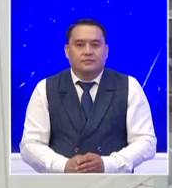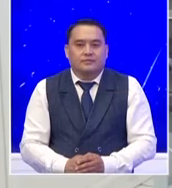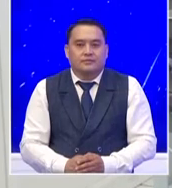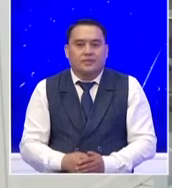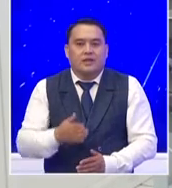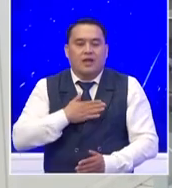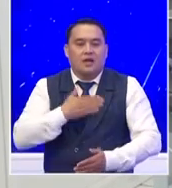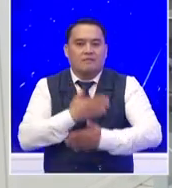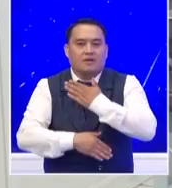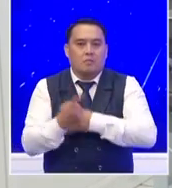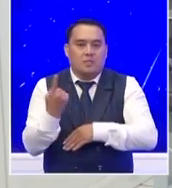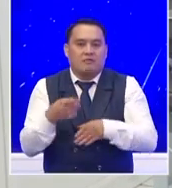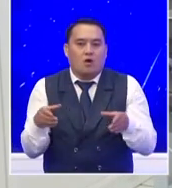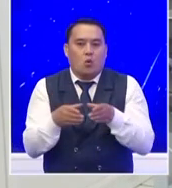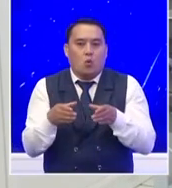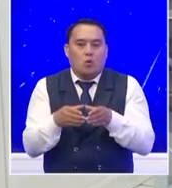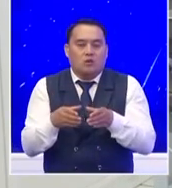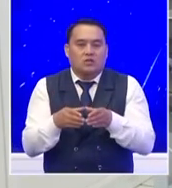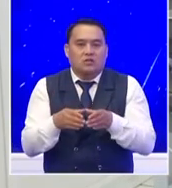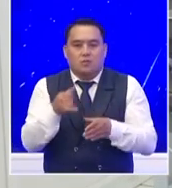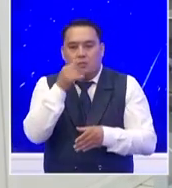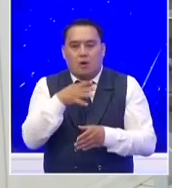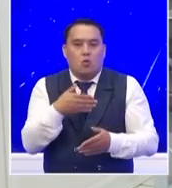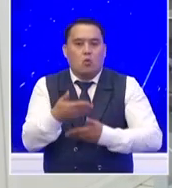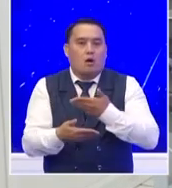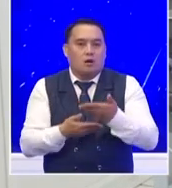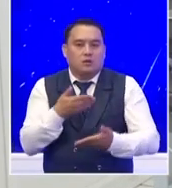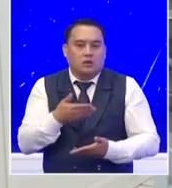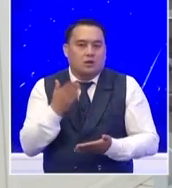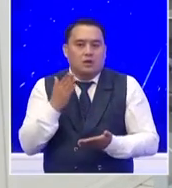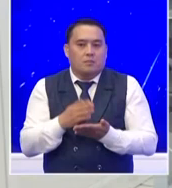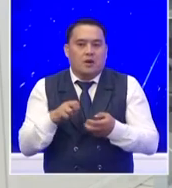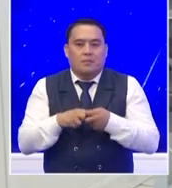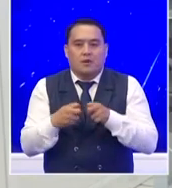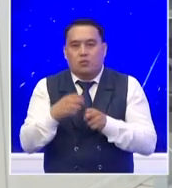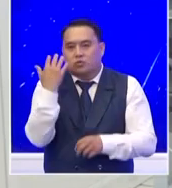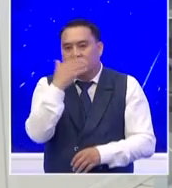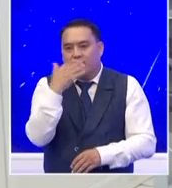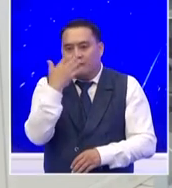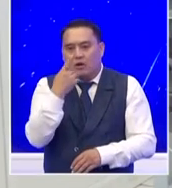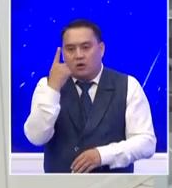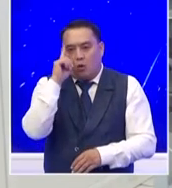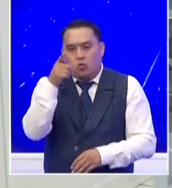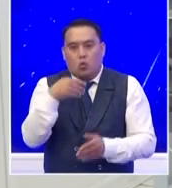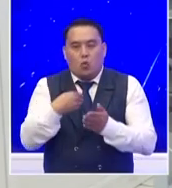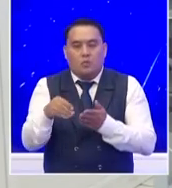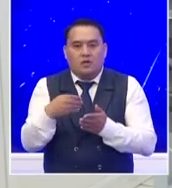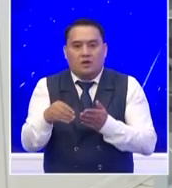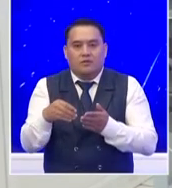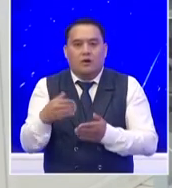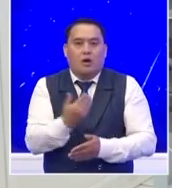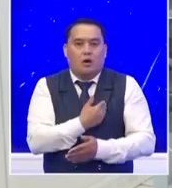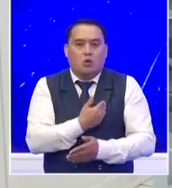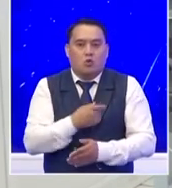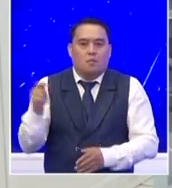Я инвалид первой группы, у меня поврежден опорно-двигательный аппарат. К тому же имеются проблемы со зрением. Год назад я хотел купить очки в оптике, но,